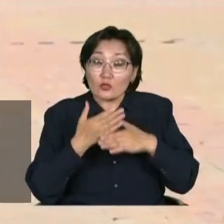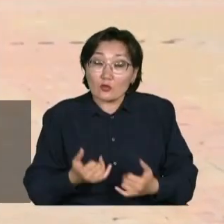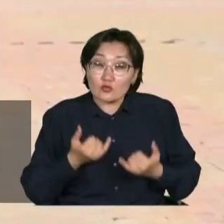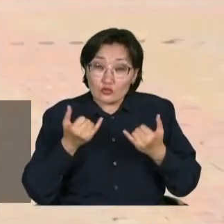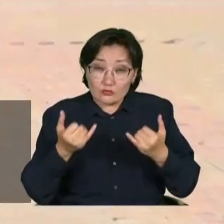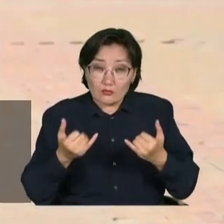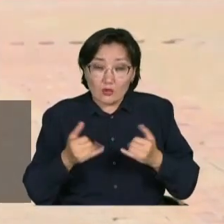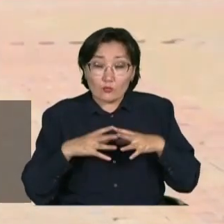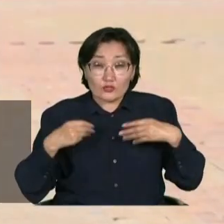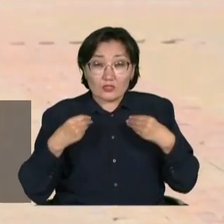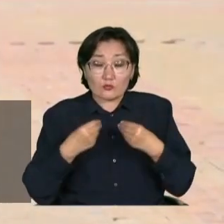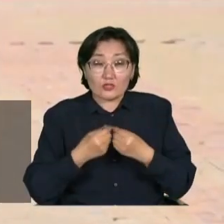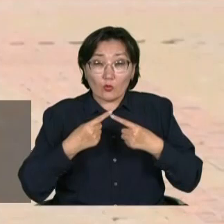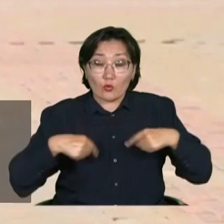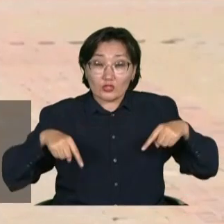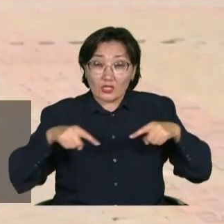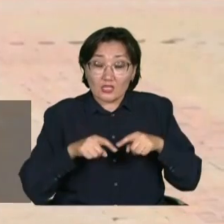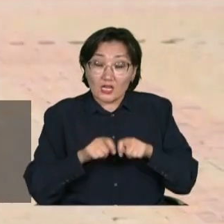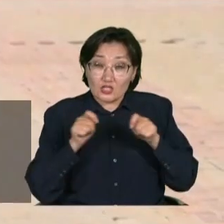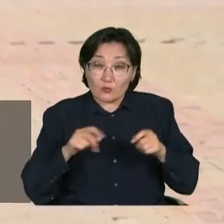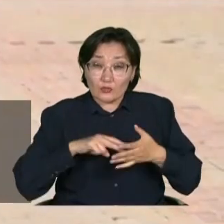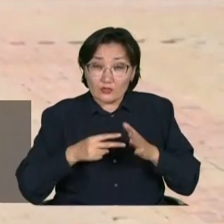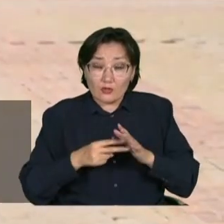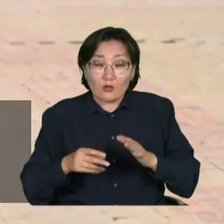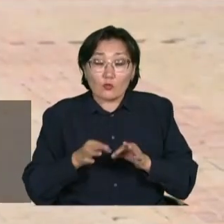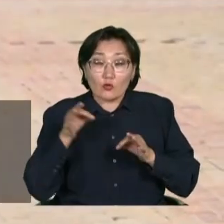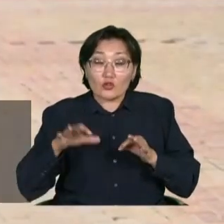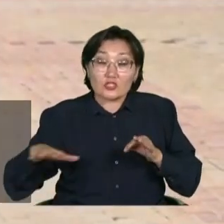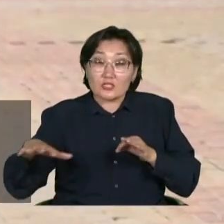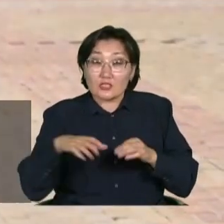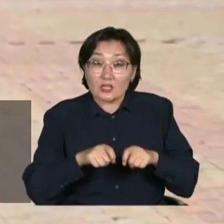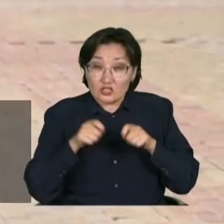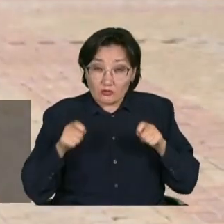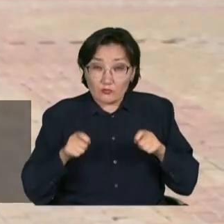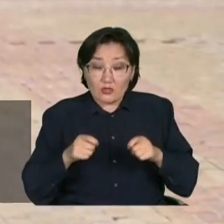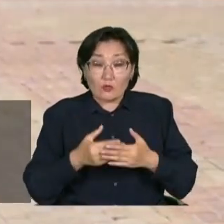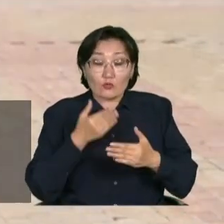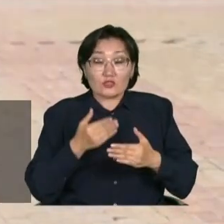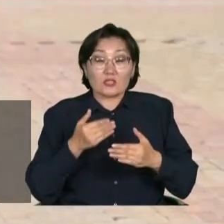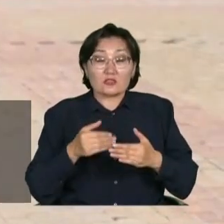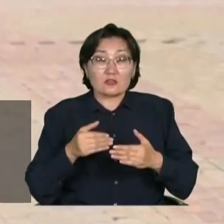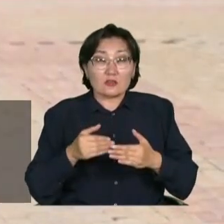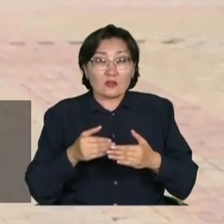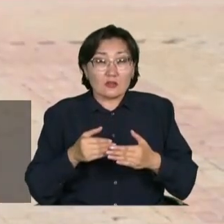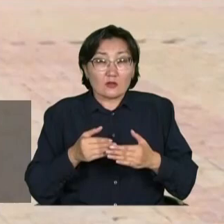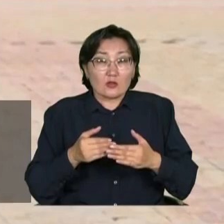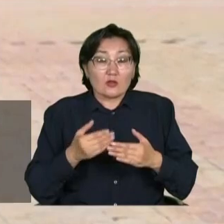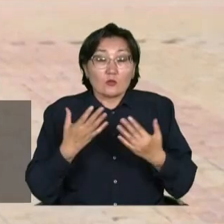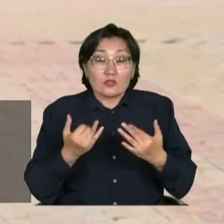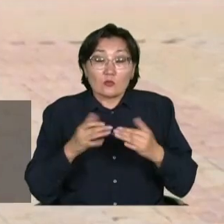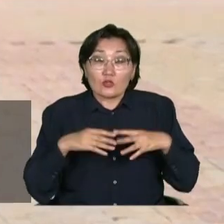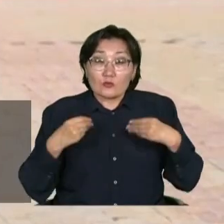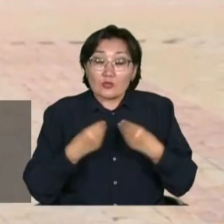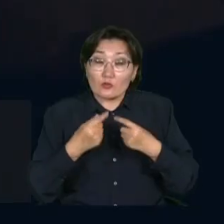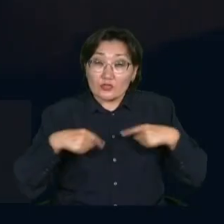жаңағы отбасылық орталықтар ашылайын деп отыр. Олардың барлығы өңірлерде ашылады, яғни бұғанға дейін дағдарыс орталықтары жұмыс істеп отыр, сонымен қатар енді